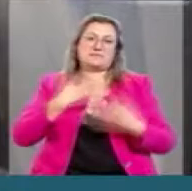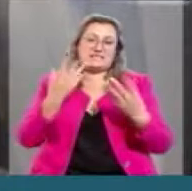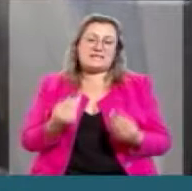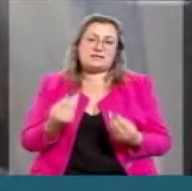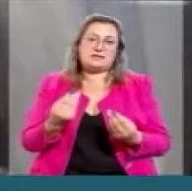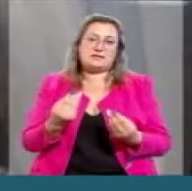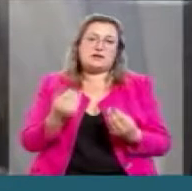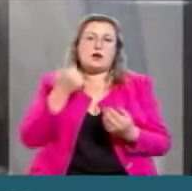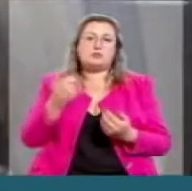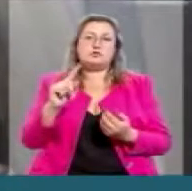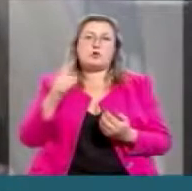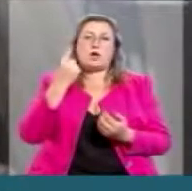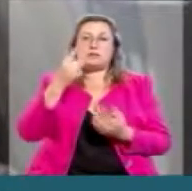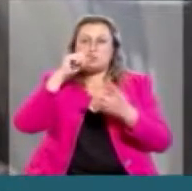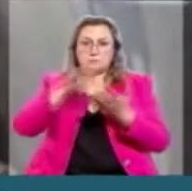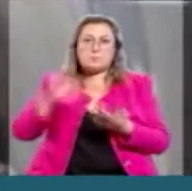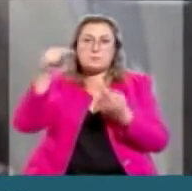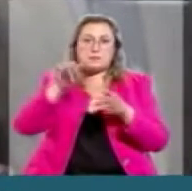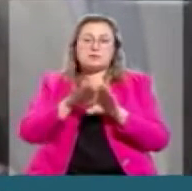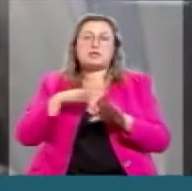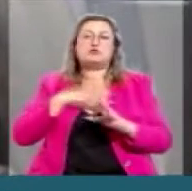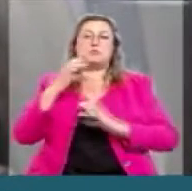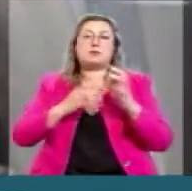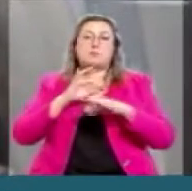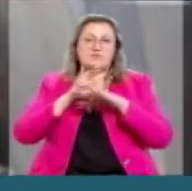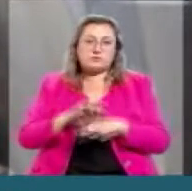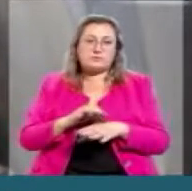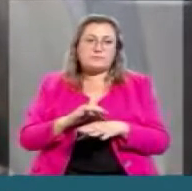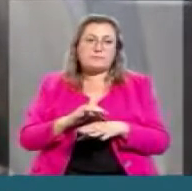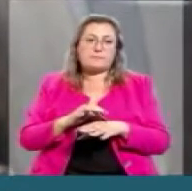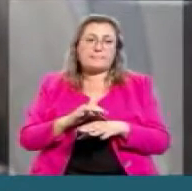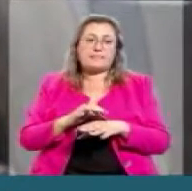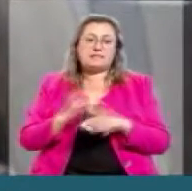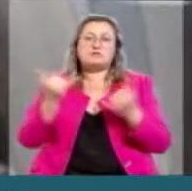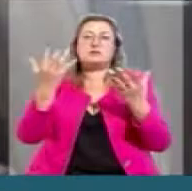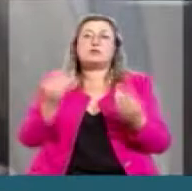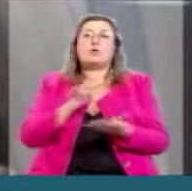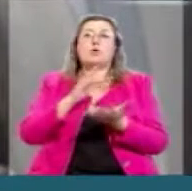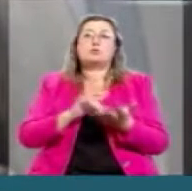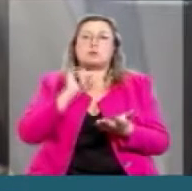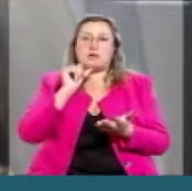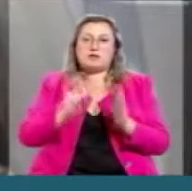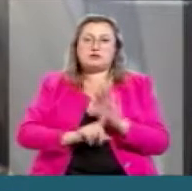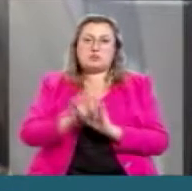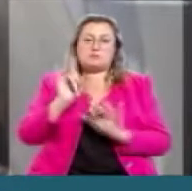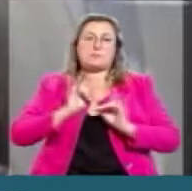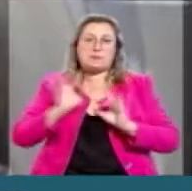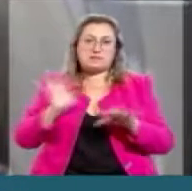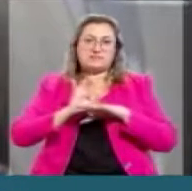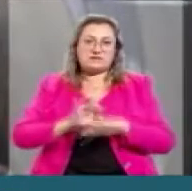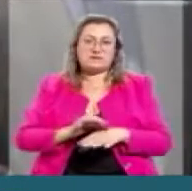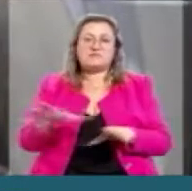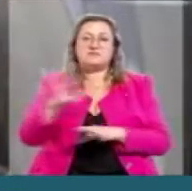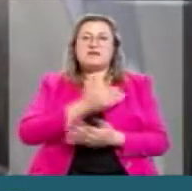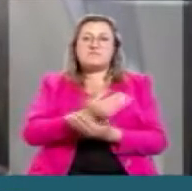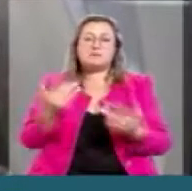что совпало так, что наш чемпионат проходит в дни, сегодня день города Кустанай начинается празднование. Я всех